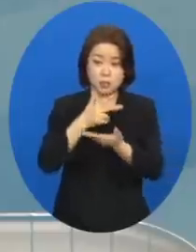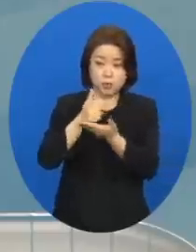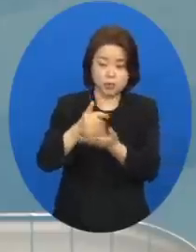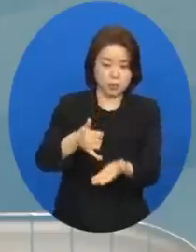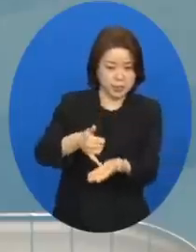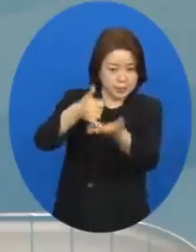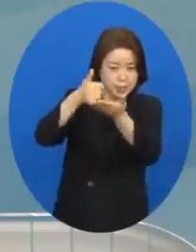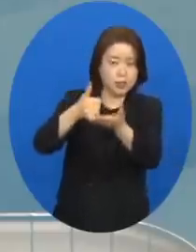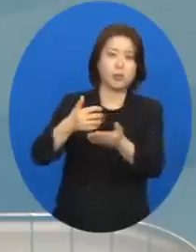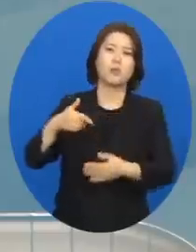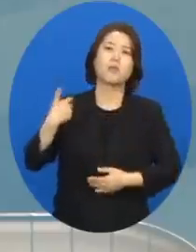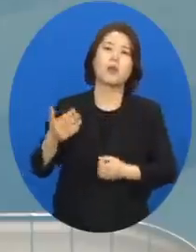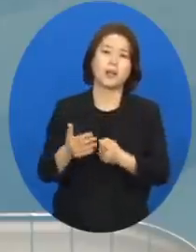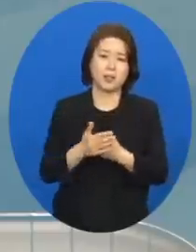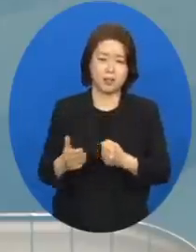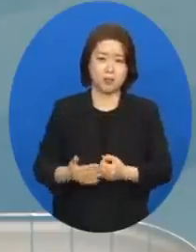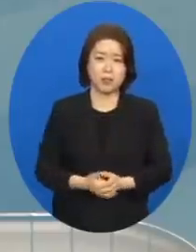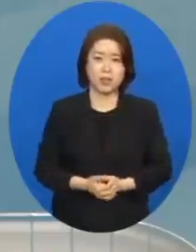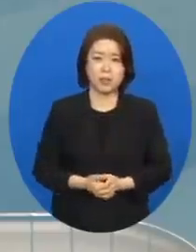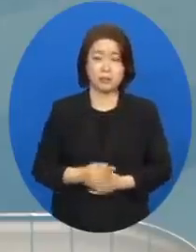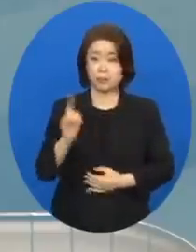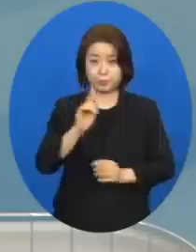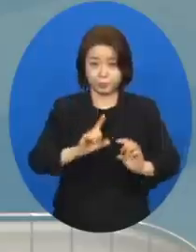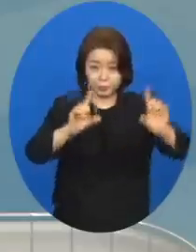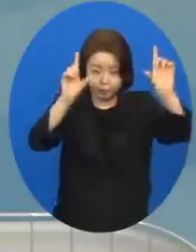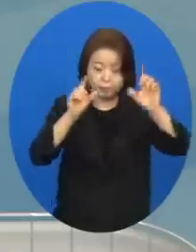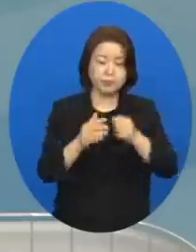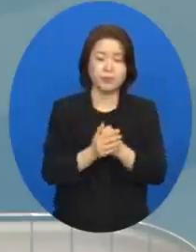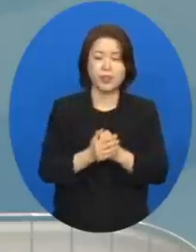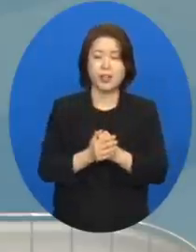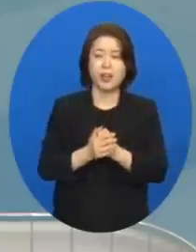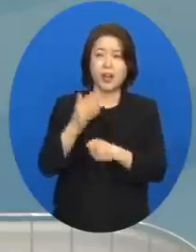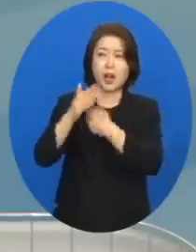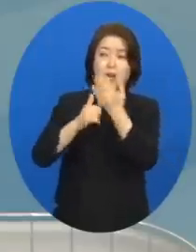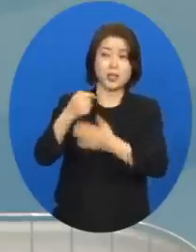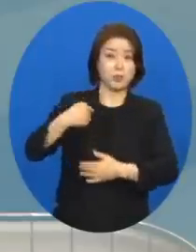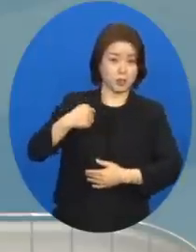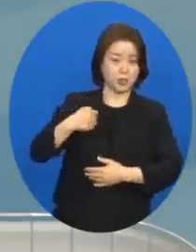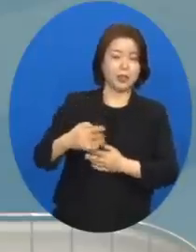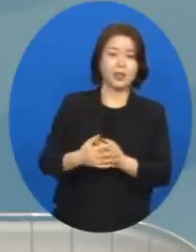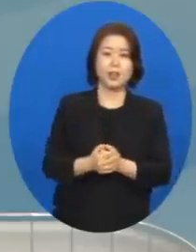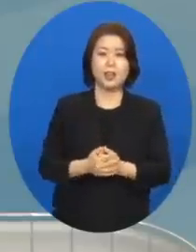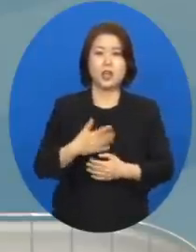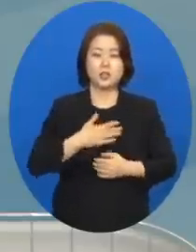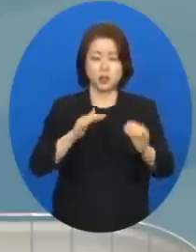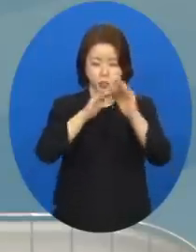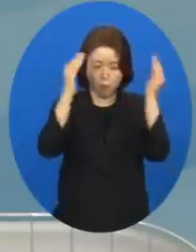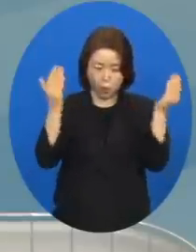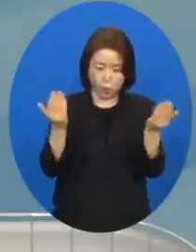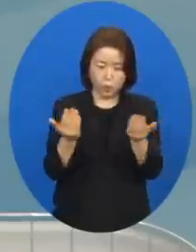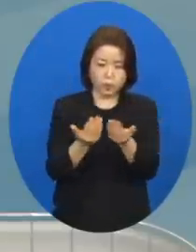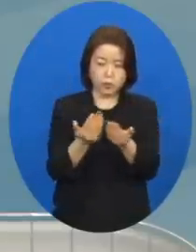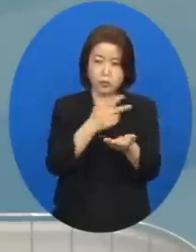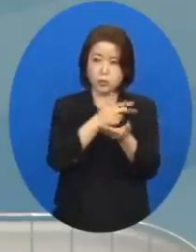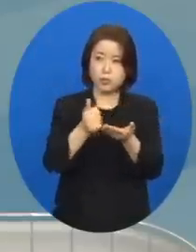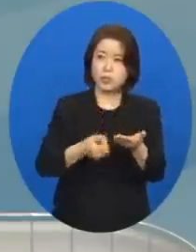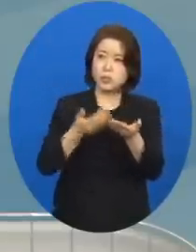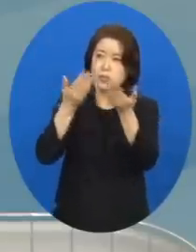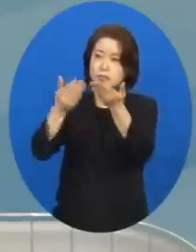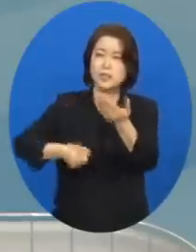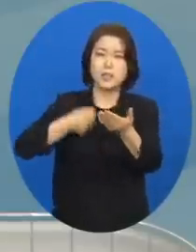못했기 때문입니다. 근데 어느 날 하나님께서 저에게 저의 모든 것을 주님께 드릴